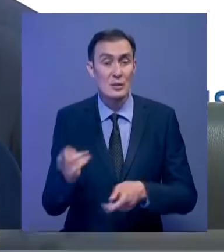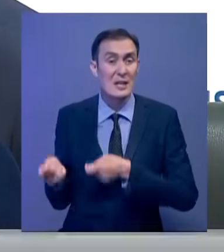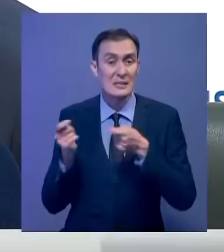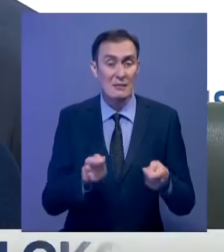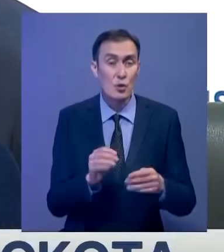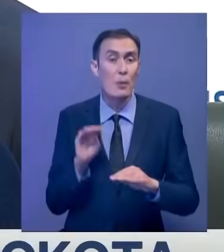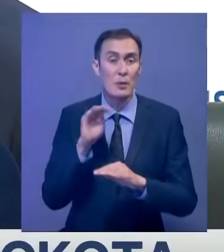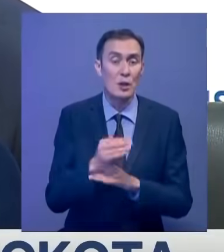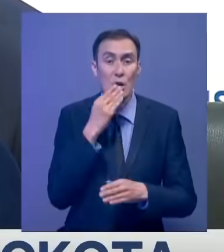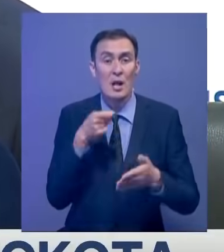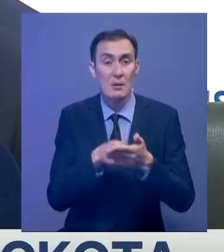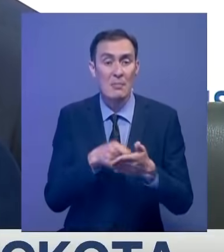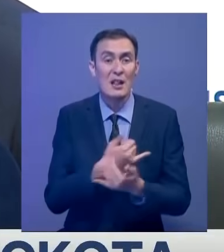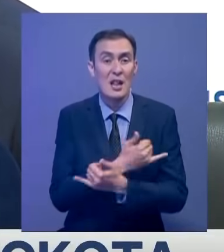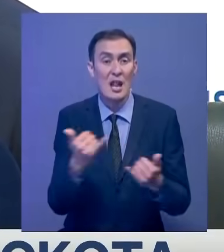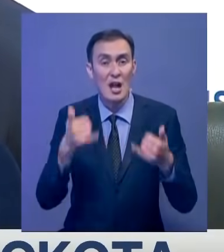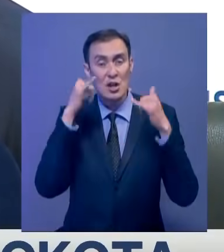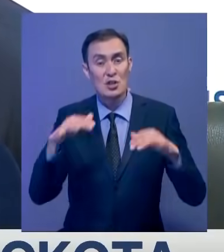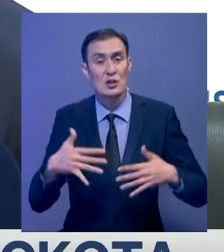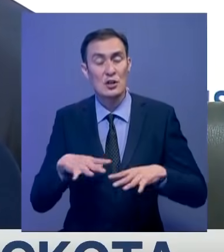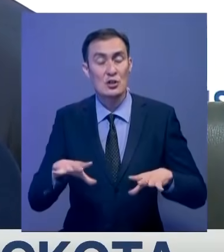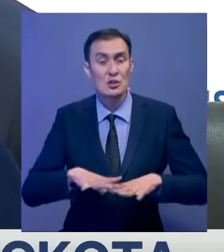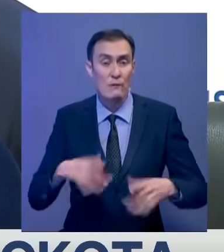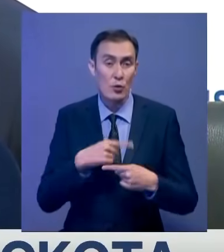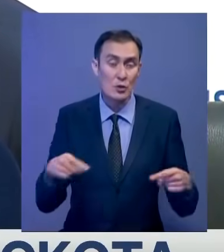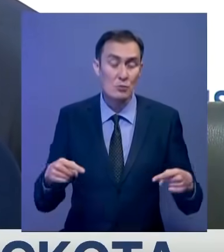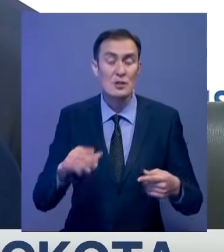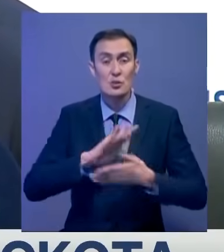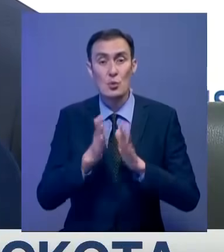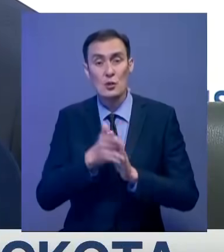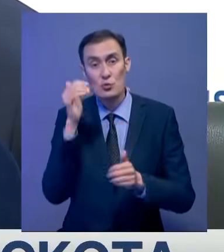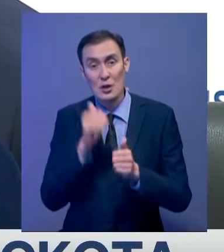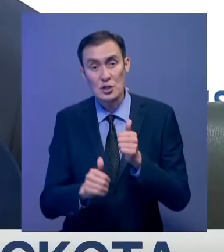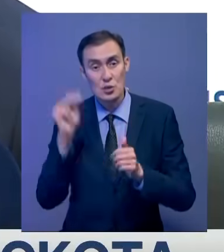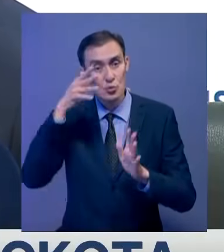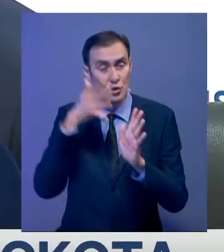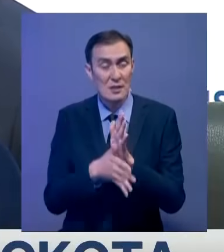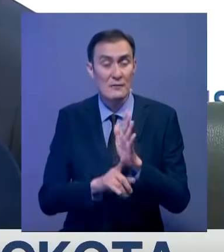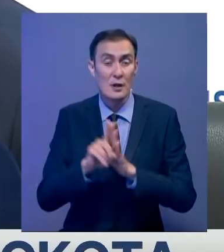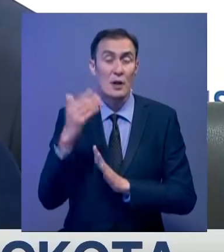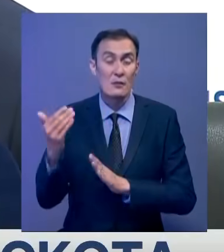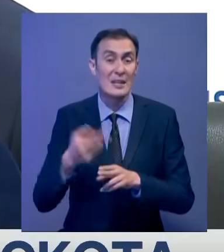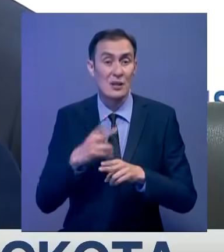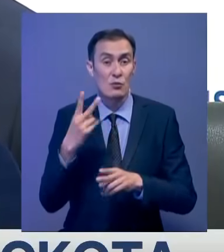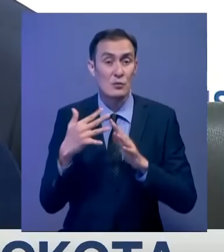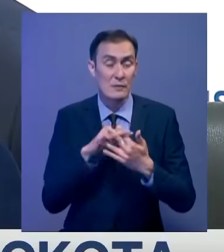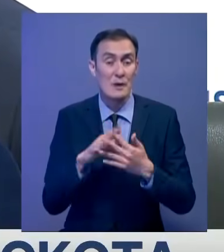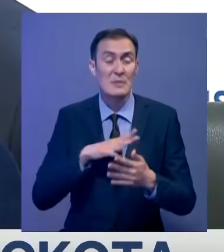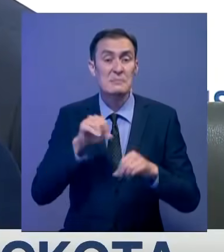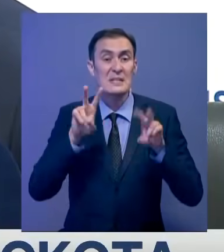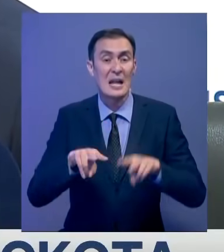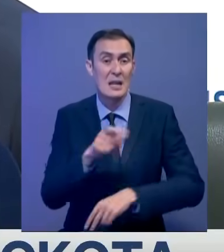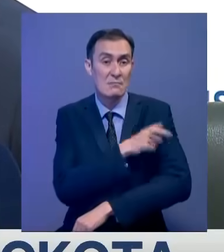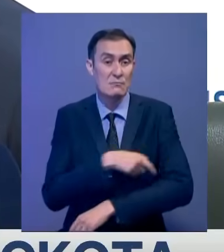доставлены дополнительно корма для животных. Для изучения ситуации во всех населенных пунктах, начиная с Куланды и Ахбасте, побывала